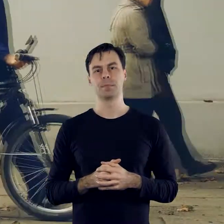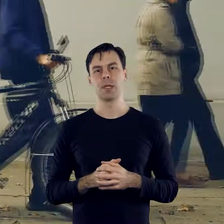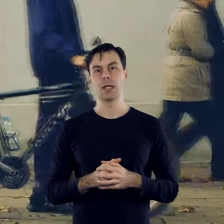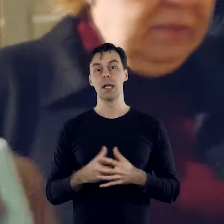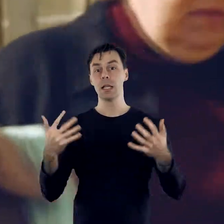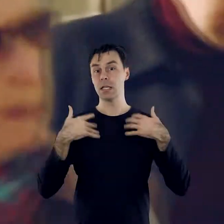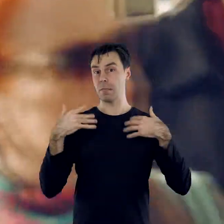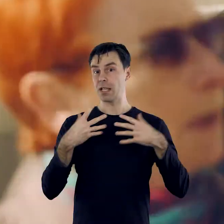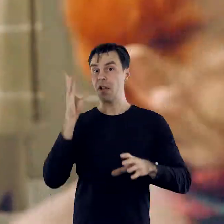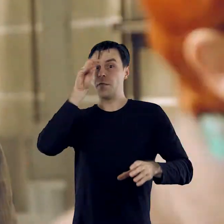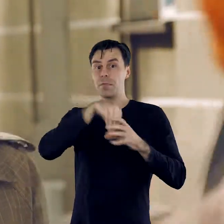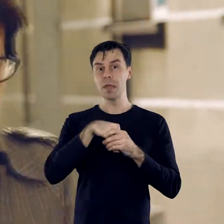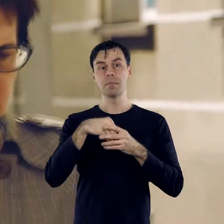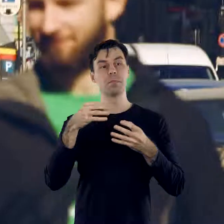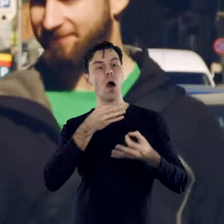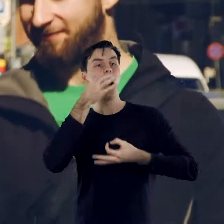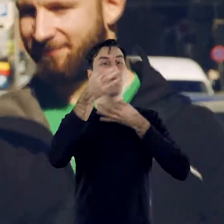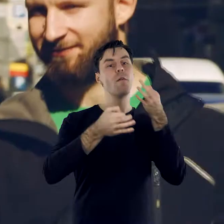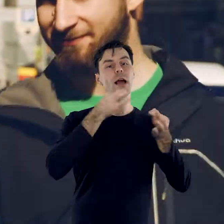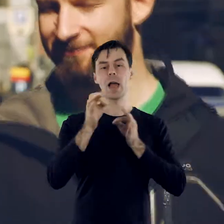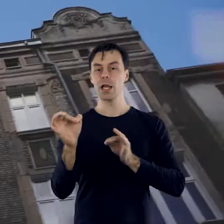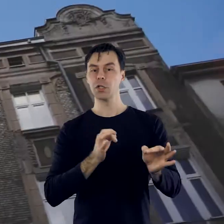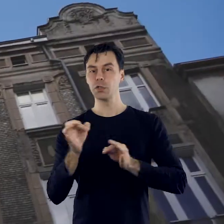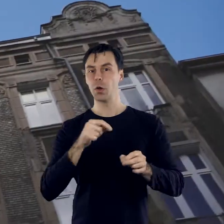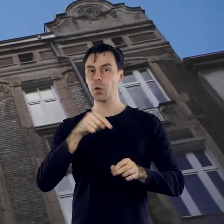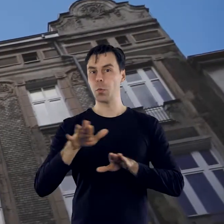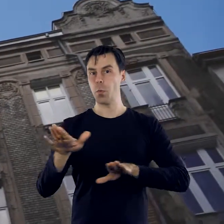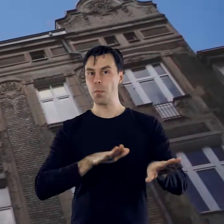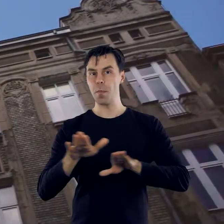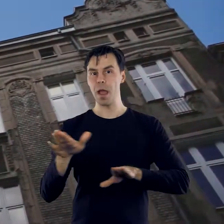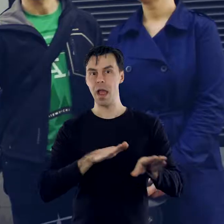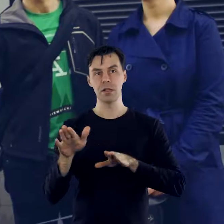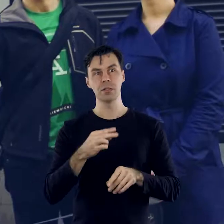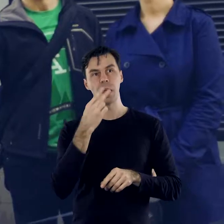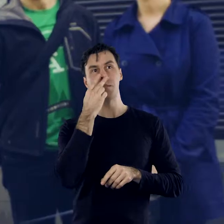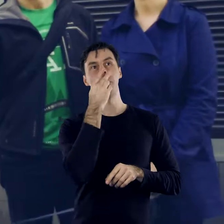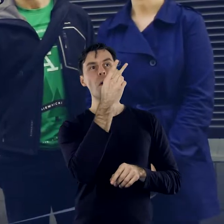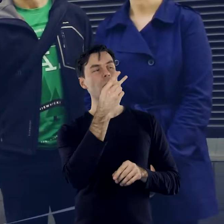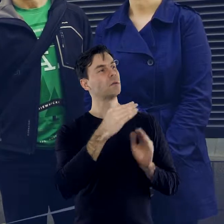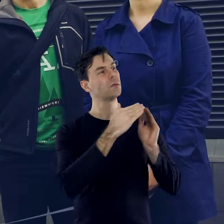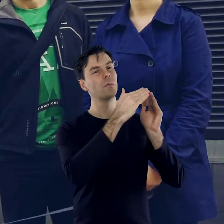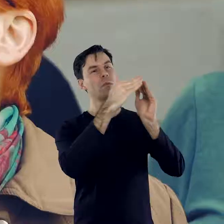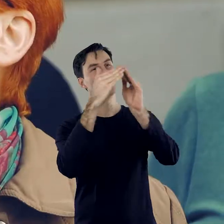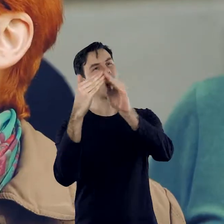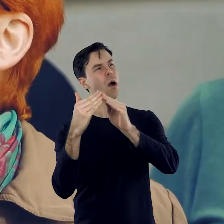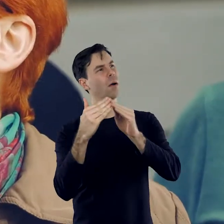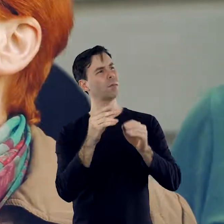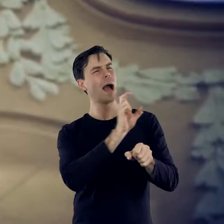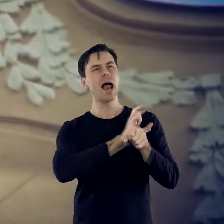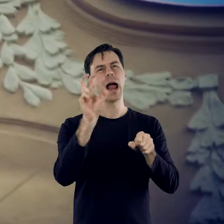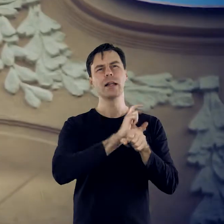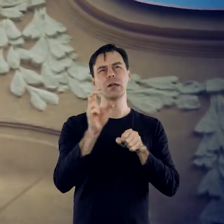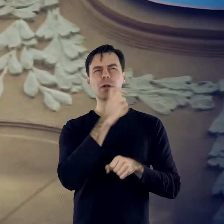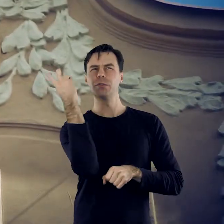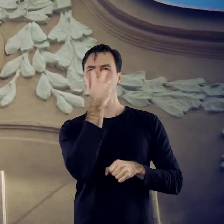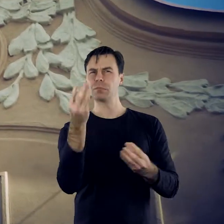Spacery, w których z jednej strony zwracamy uwagę na historię tego miejsca, ale też promujemy te fantastyczne detale